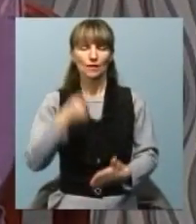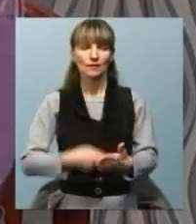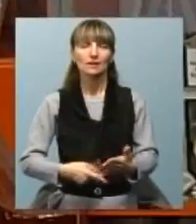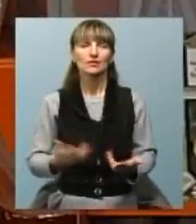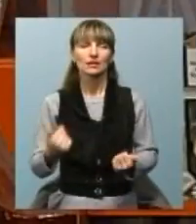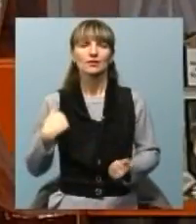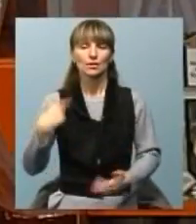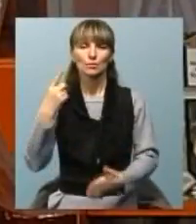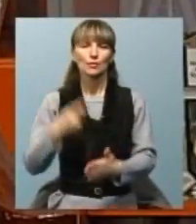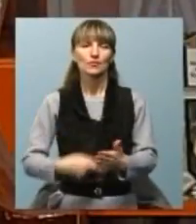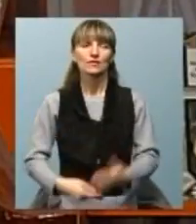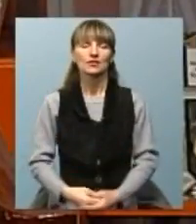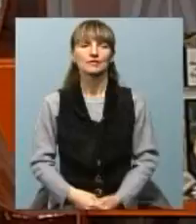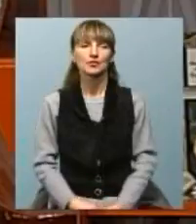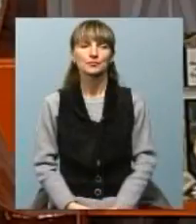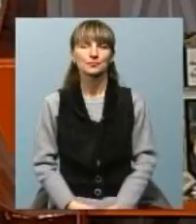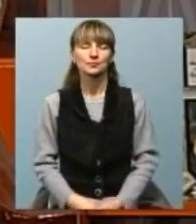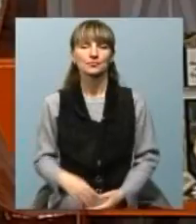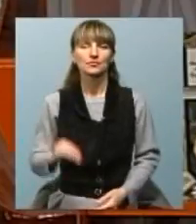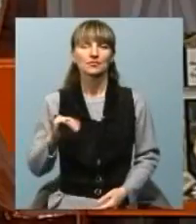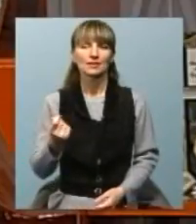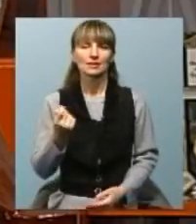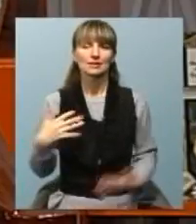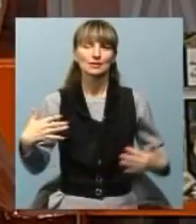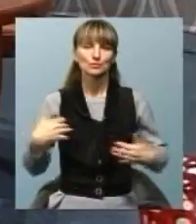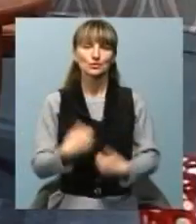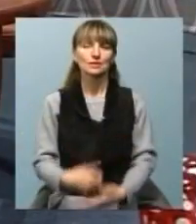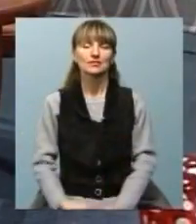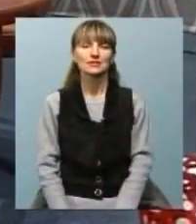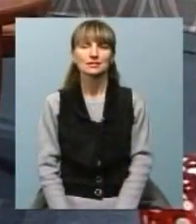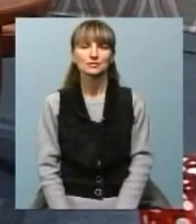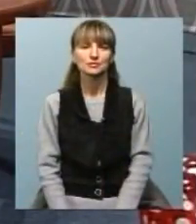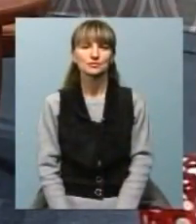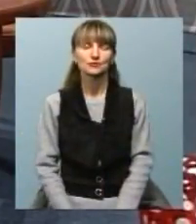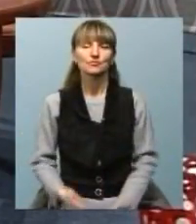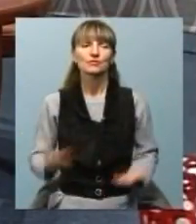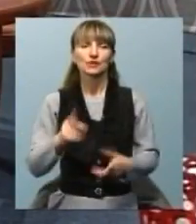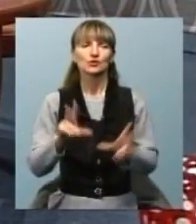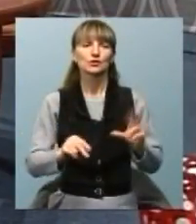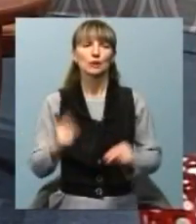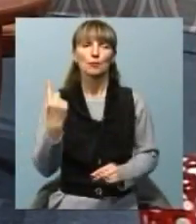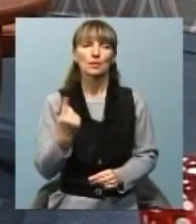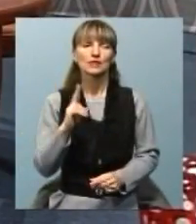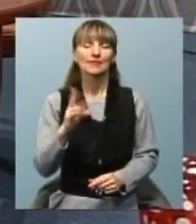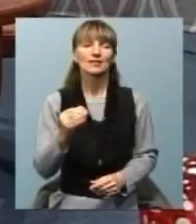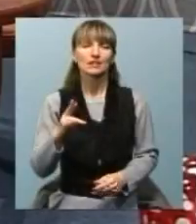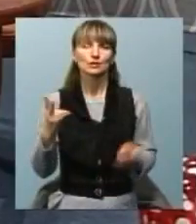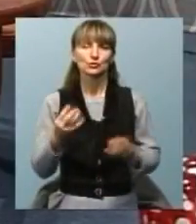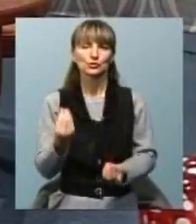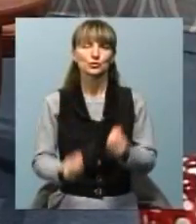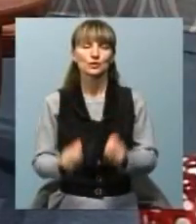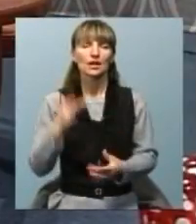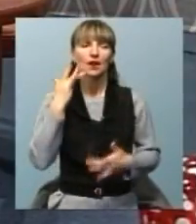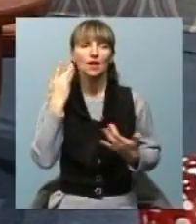Так, дійсно повірив. Навіть трішки засмутився. А, до речі, як ти вважаєш, 1 квітня варто жартувати